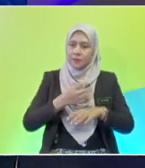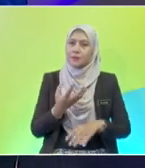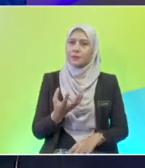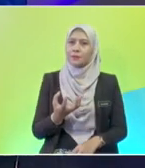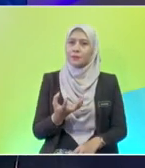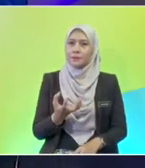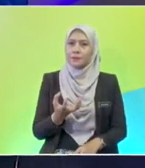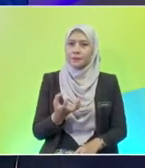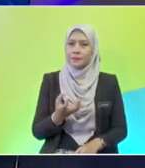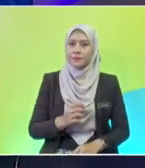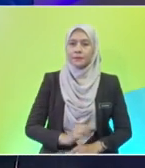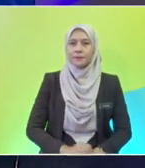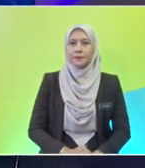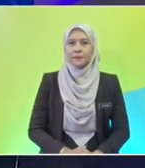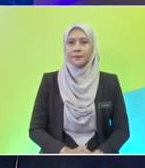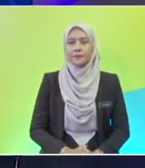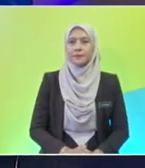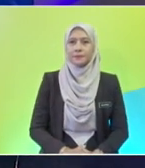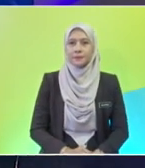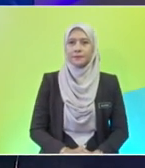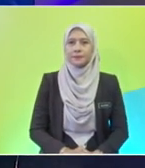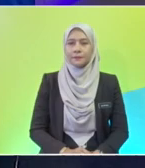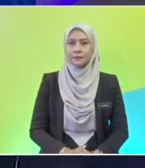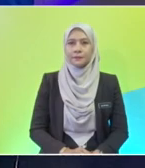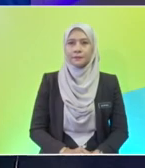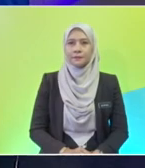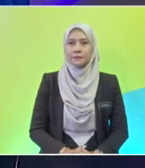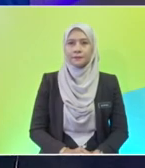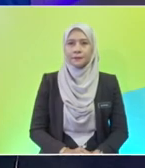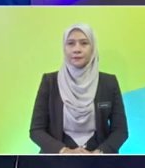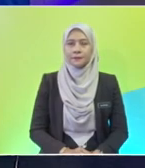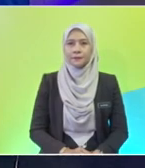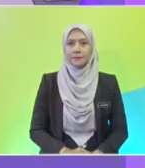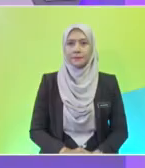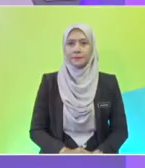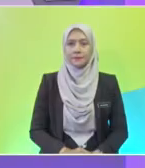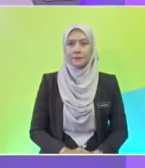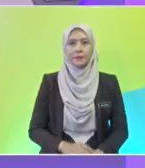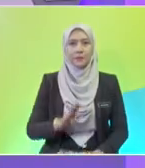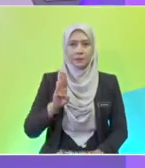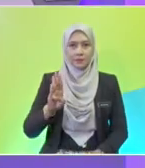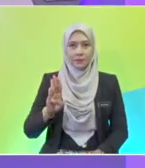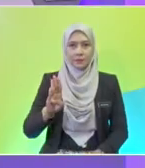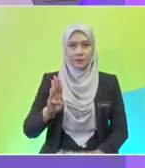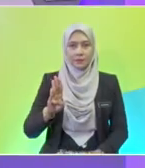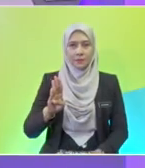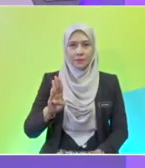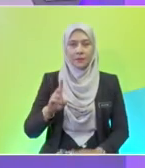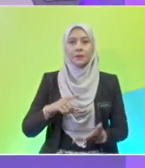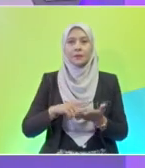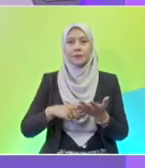menyebabkan kulit merusak jadi kita tahu jawabannya apa Oke kemudian B hidroquinon